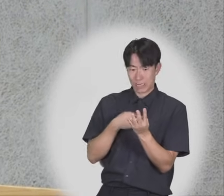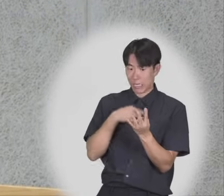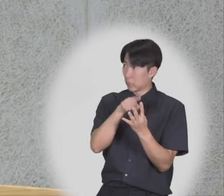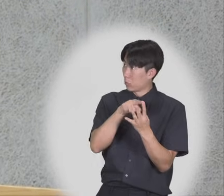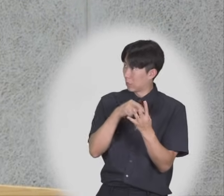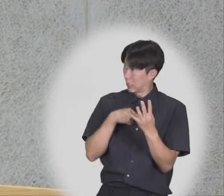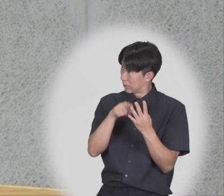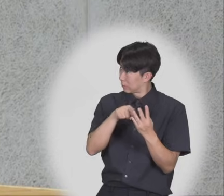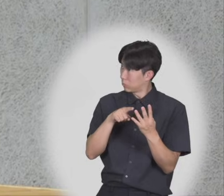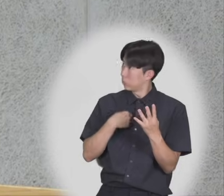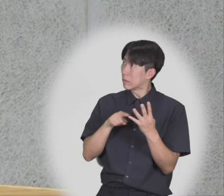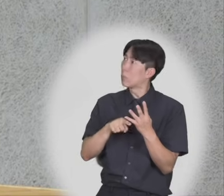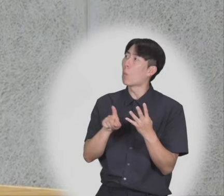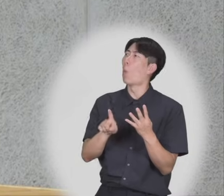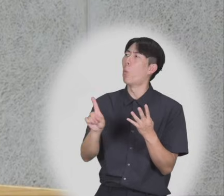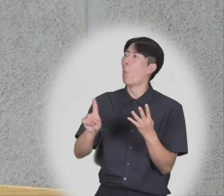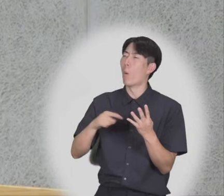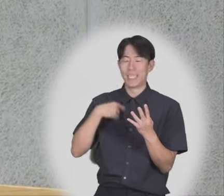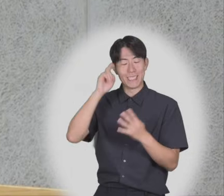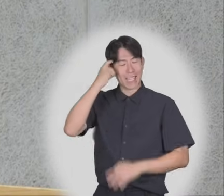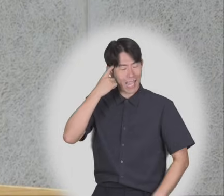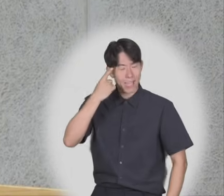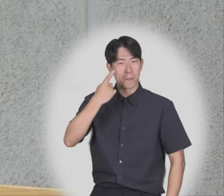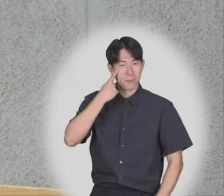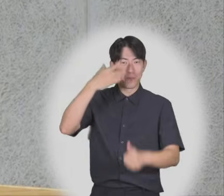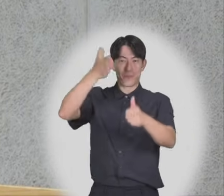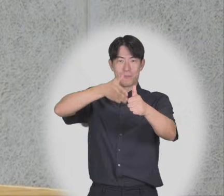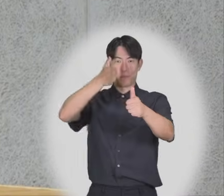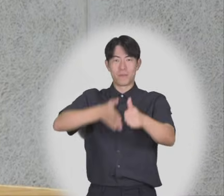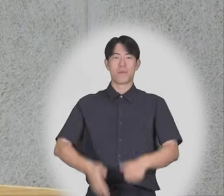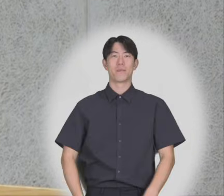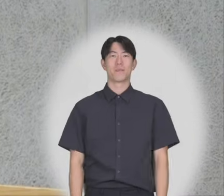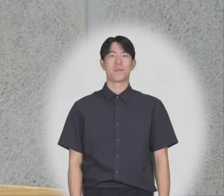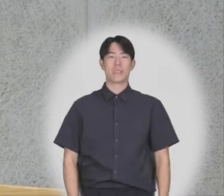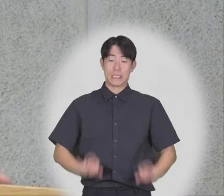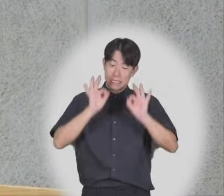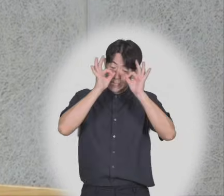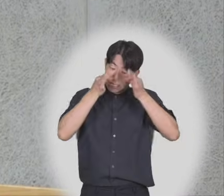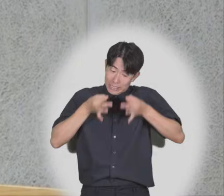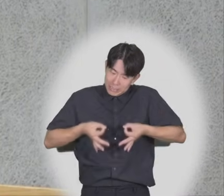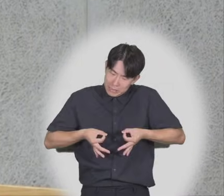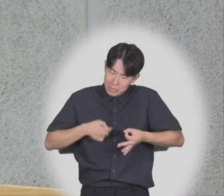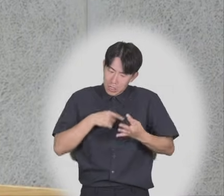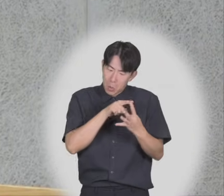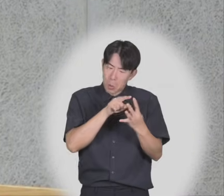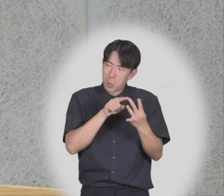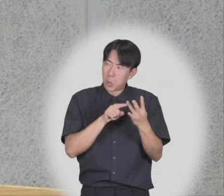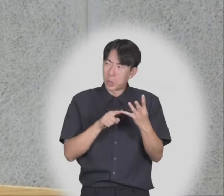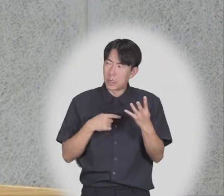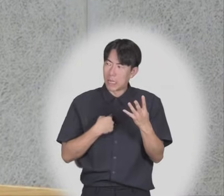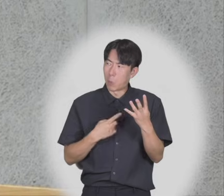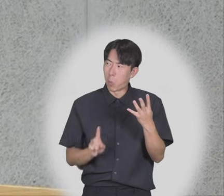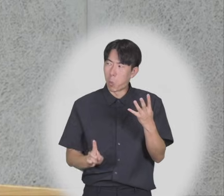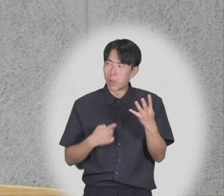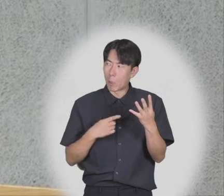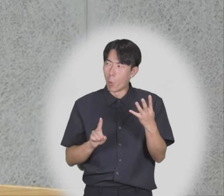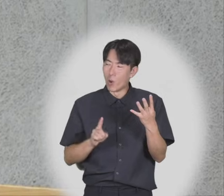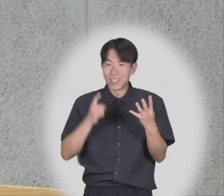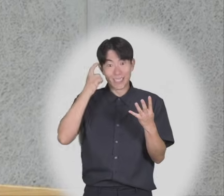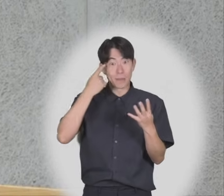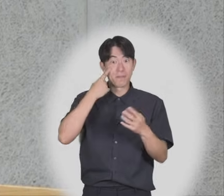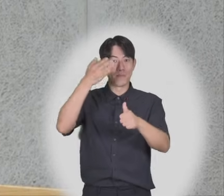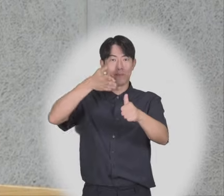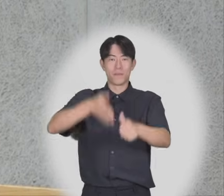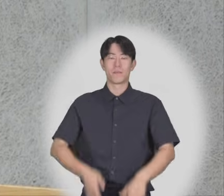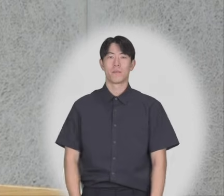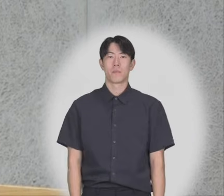제일 비슷한가, 어디와 어디 사이쯤 있는가 하는 걸 좀 성찰하시면은 유익이 되시리라고 생각합니다.